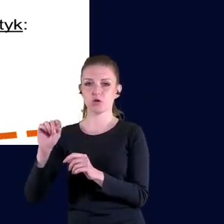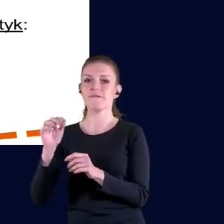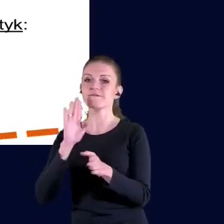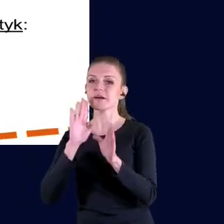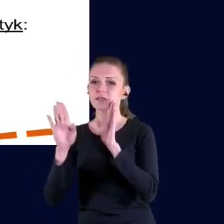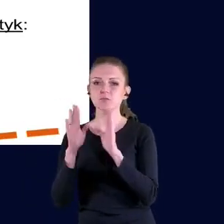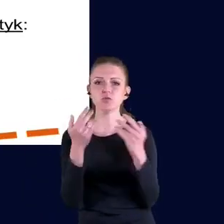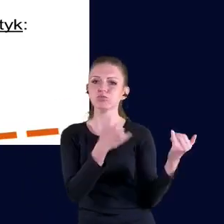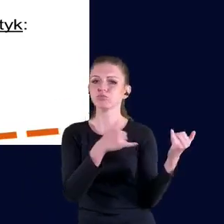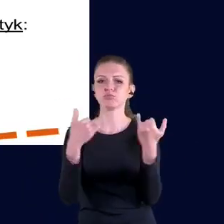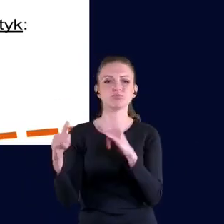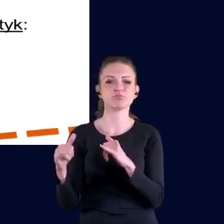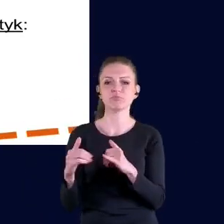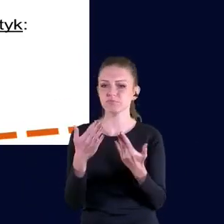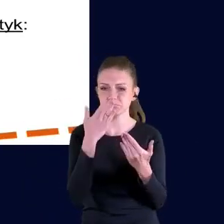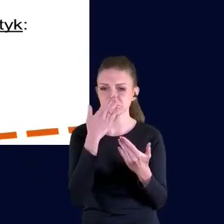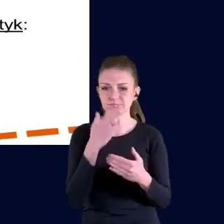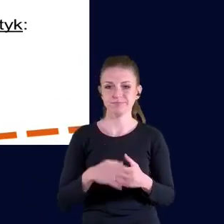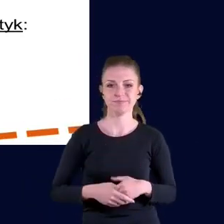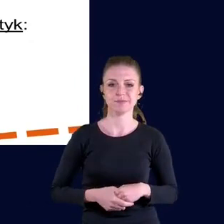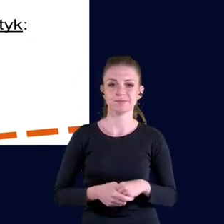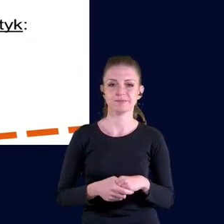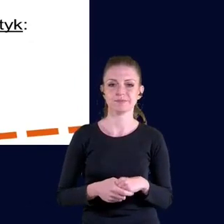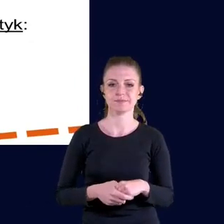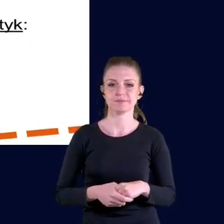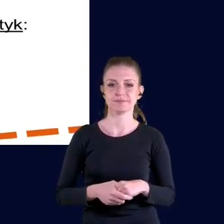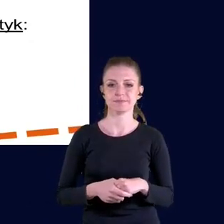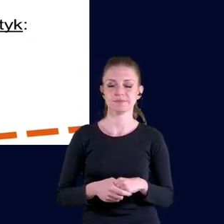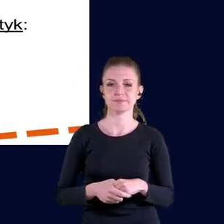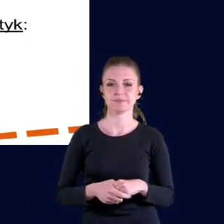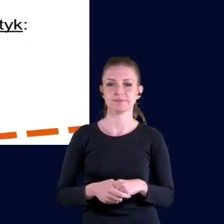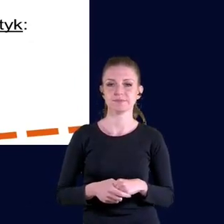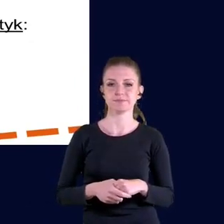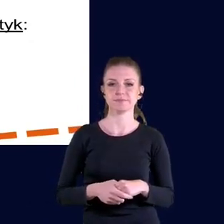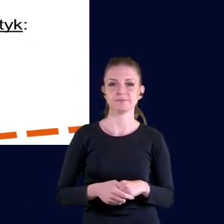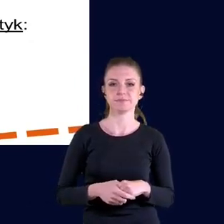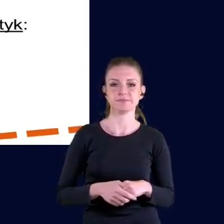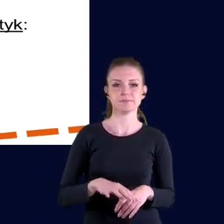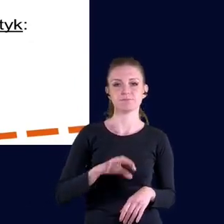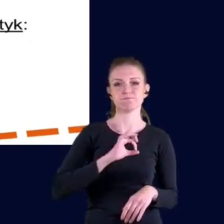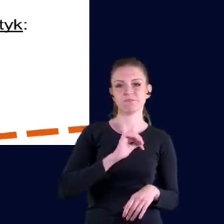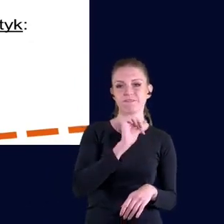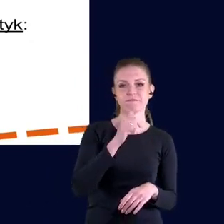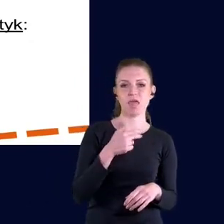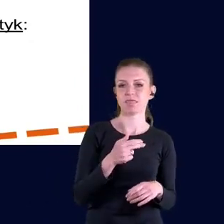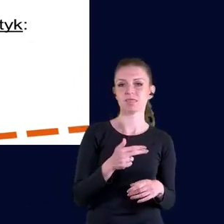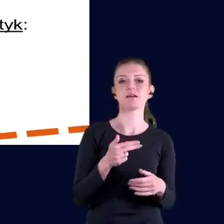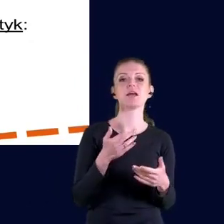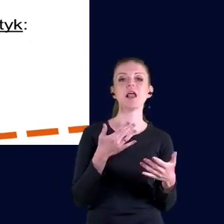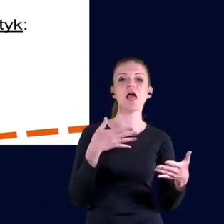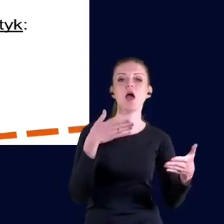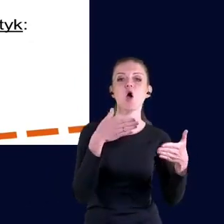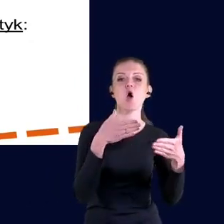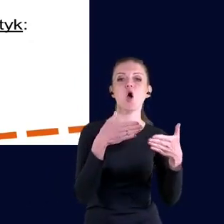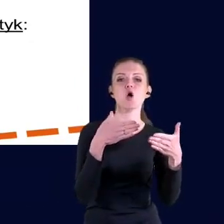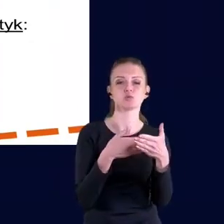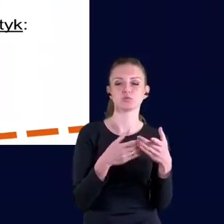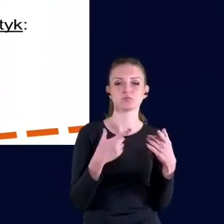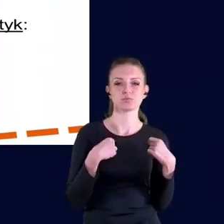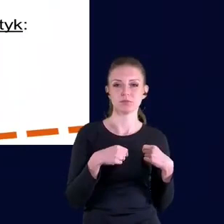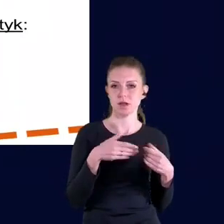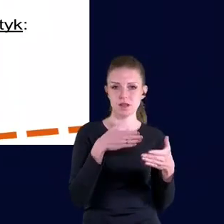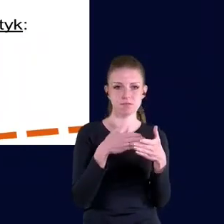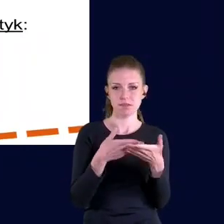Po pierwsze liczba naszych fanów jest nieograniczona podczas gdy inni znajomych